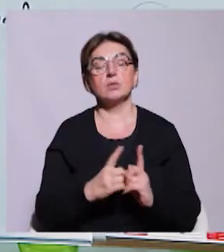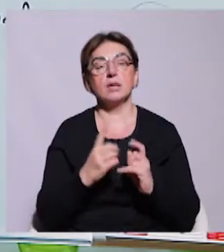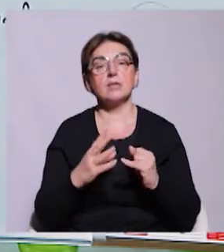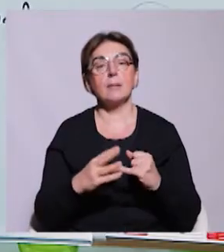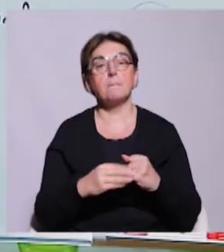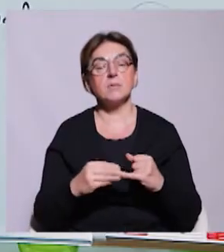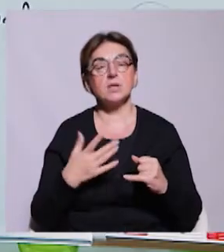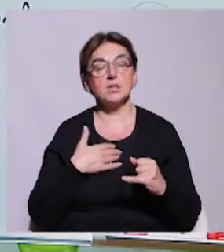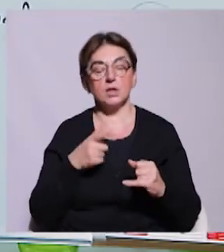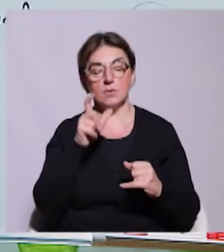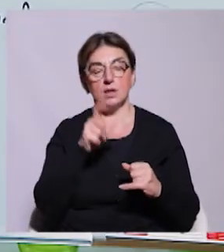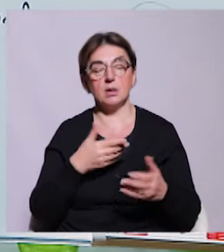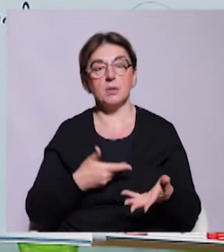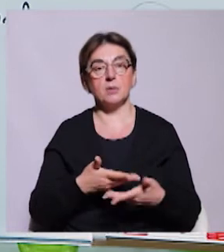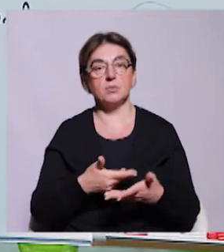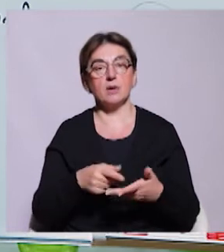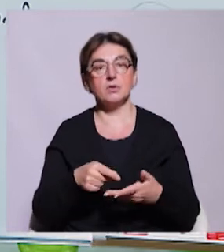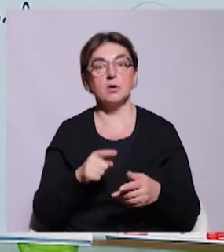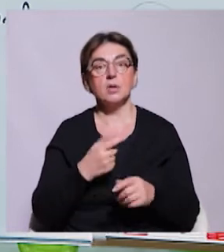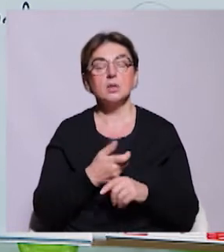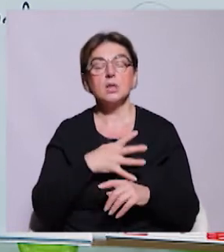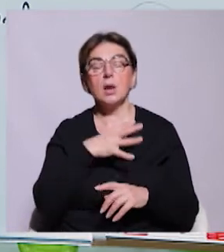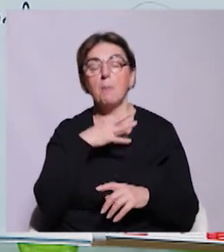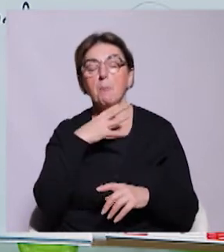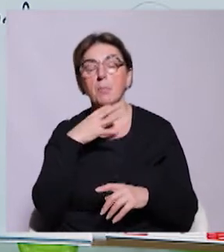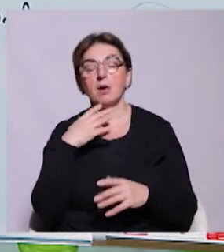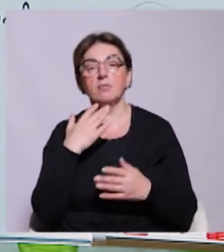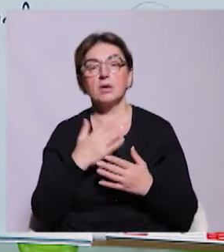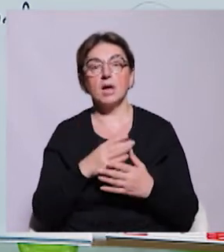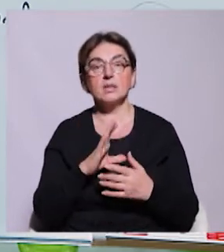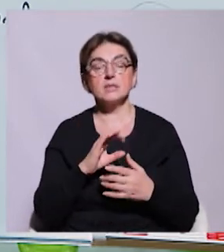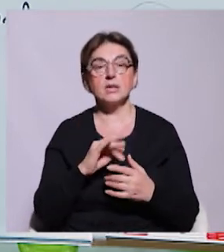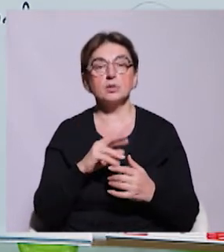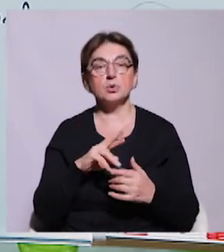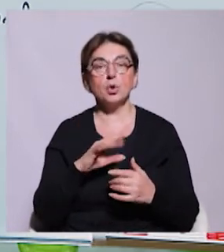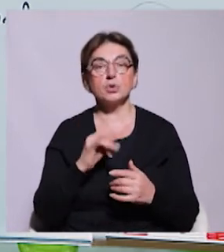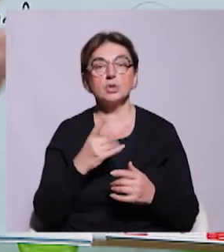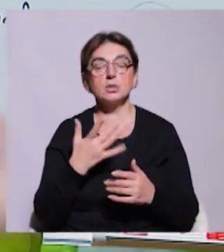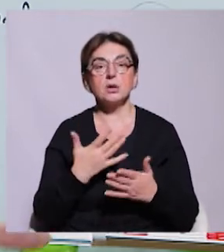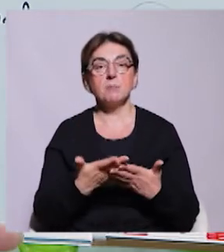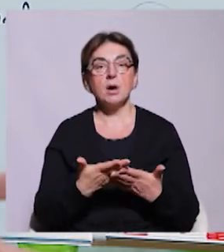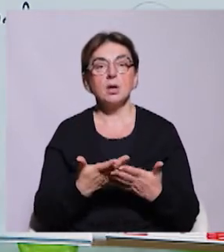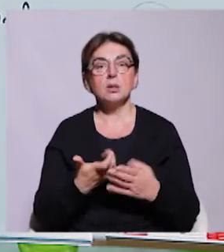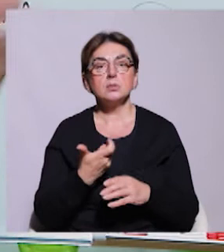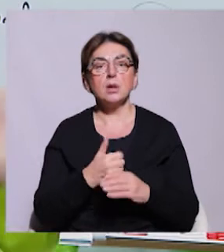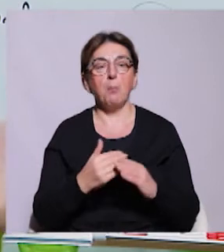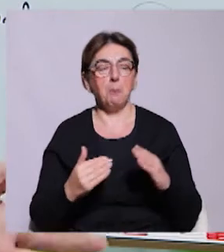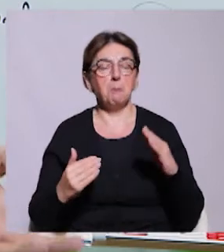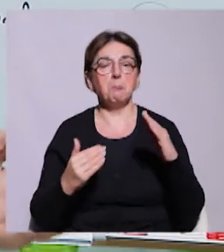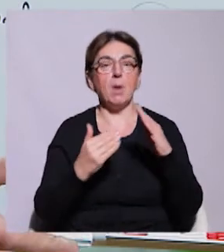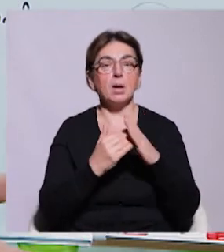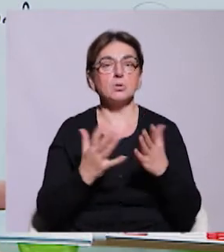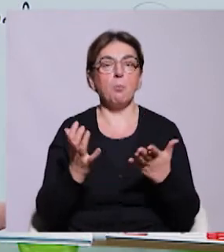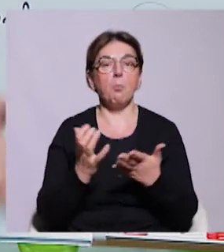გვხვდება. ეს არის მიწა, რომელზეც ჩვენ დავდივართ. უდიდესი რაოდენობით არის სილიციუმის დიოქსიდი. იგი ფაქტიურად